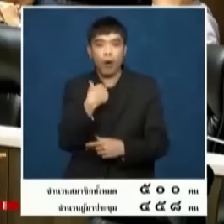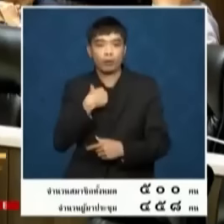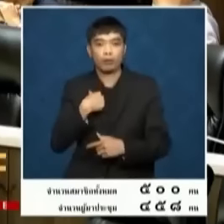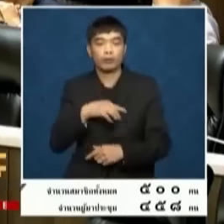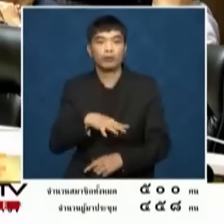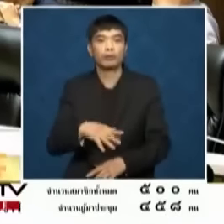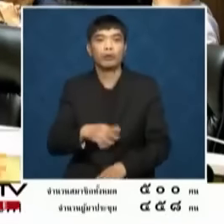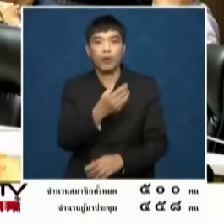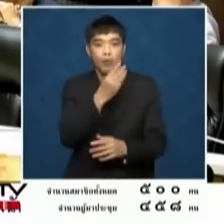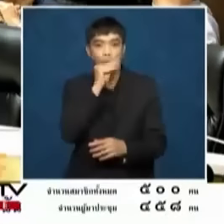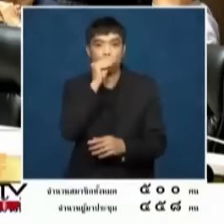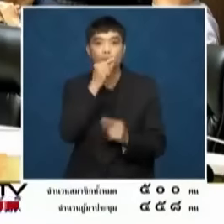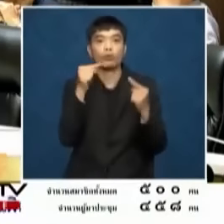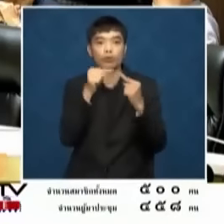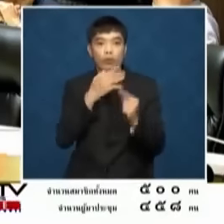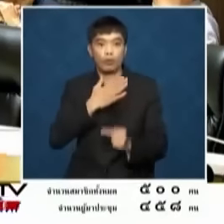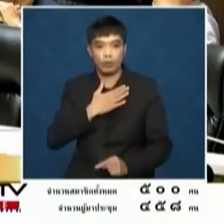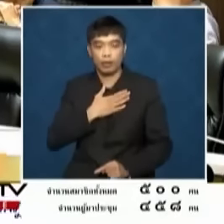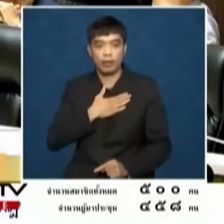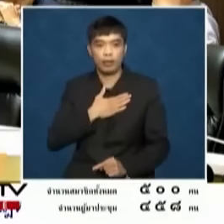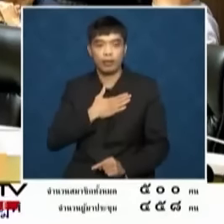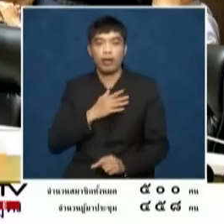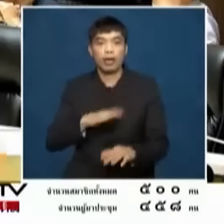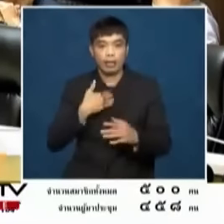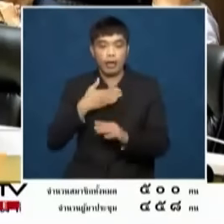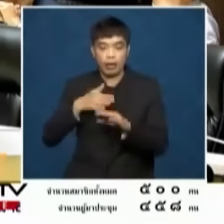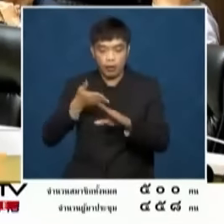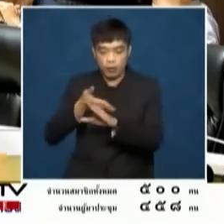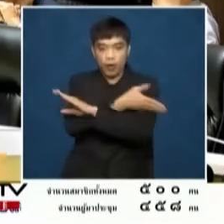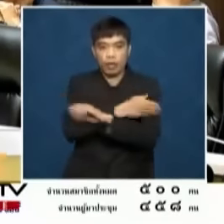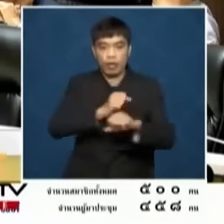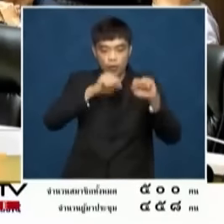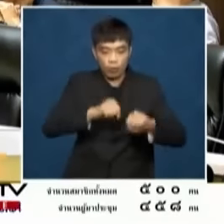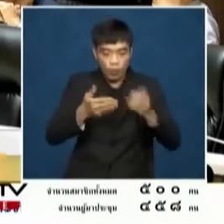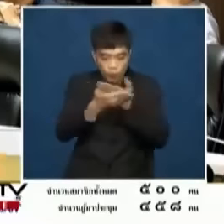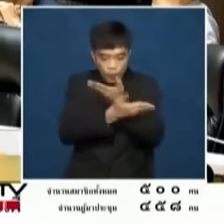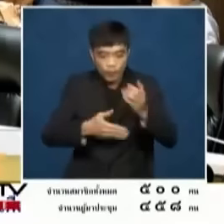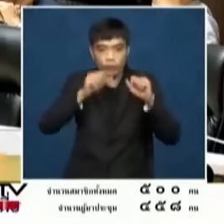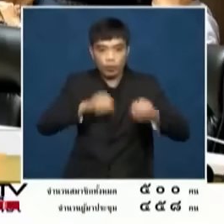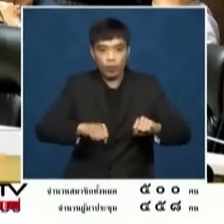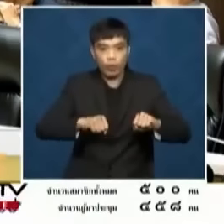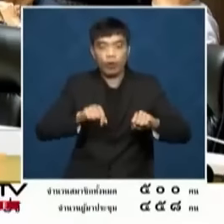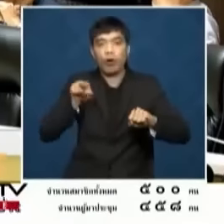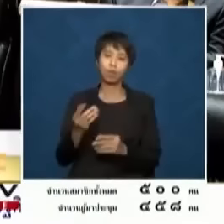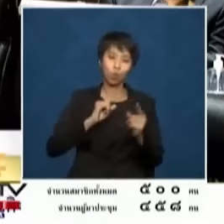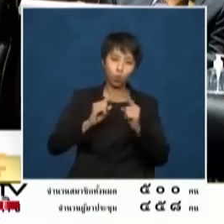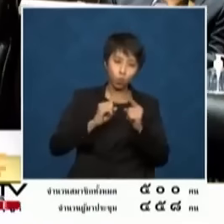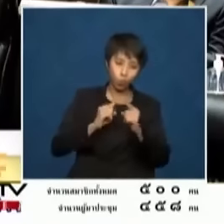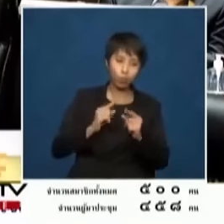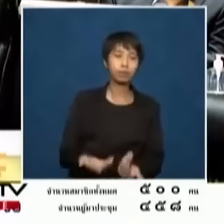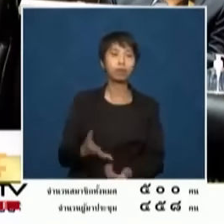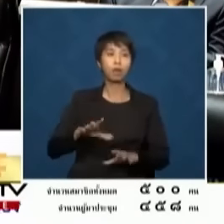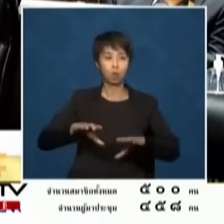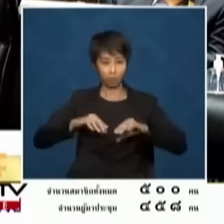แล้วมันไม่ได้หมายความว่าพอเห็นชอบแล้วจะเกิดสถานบันเทิงครบวงจรทันทีมีคาสิโน